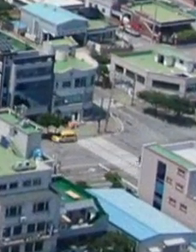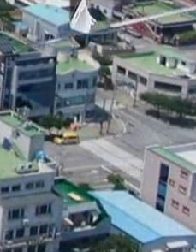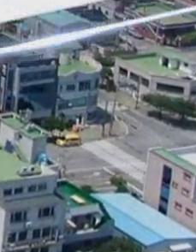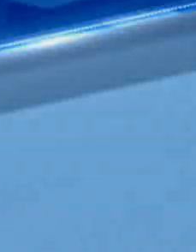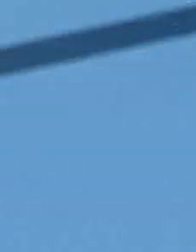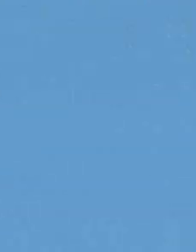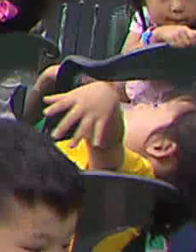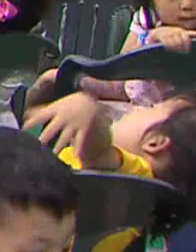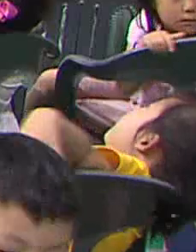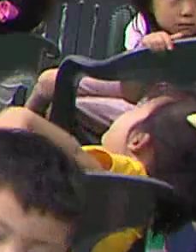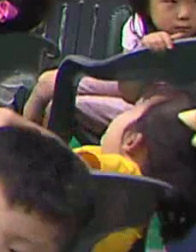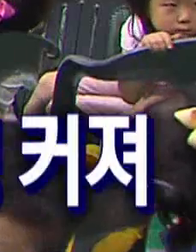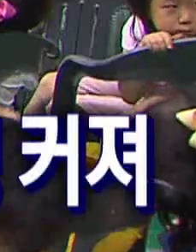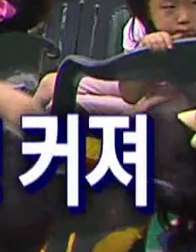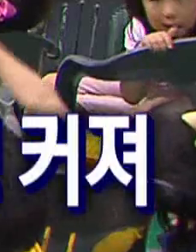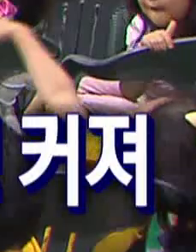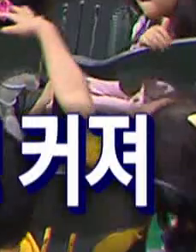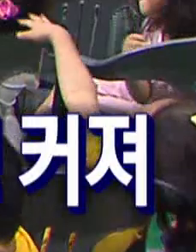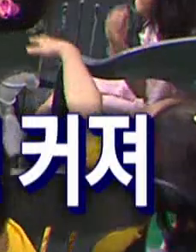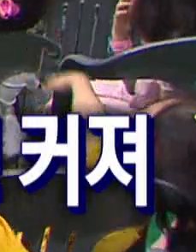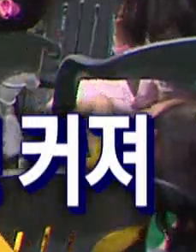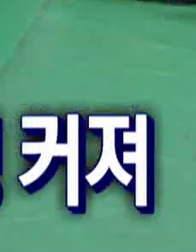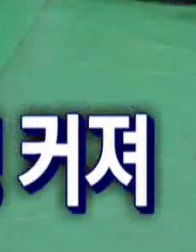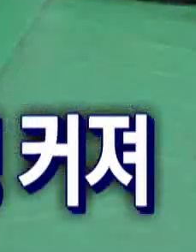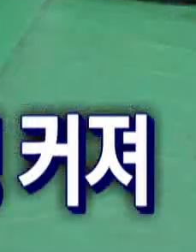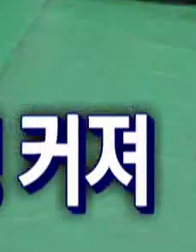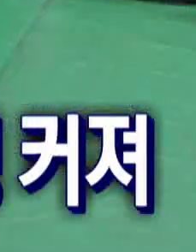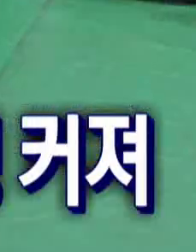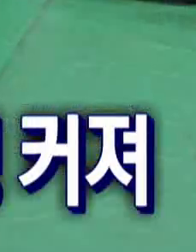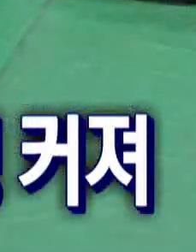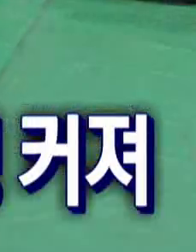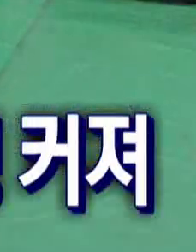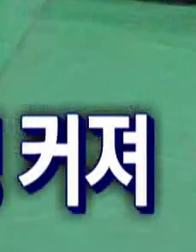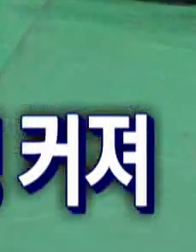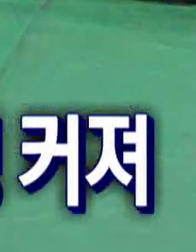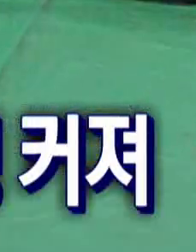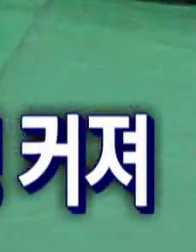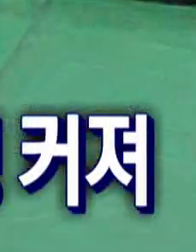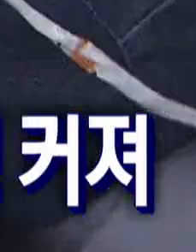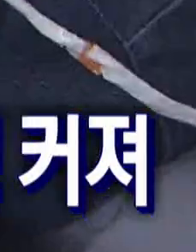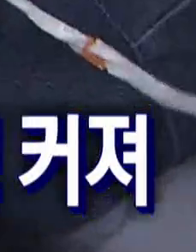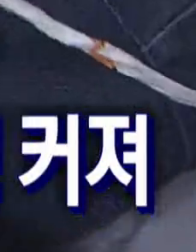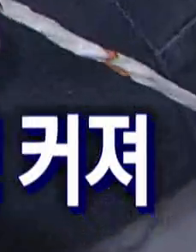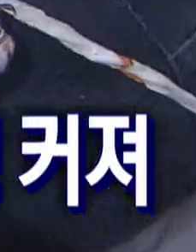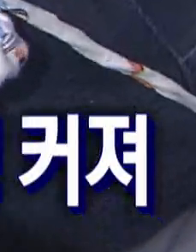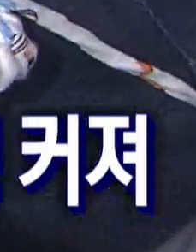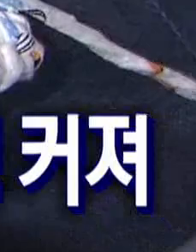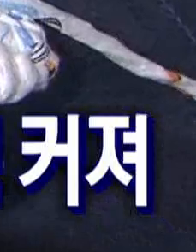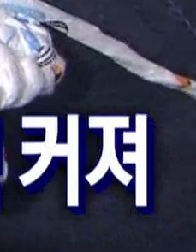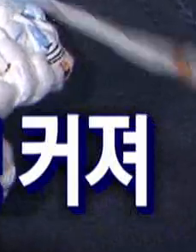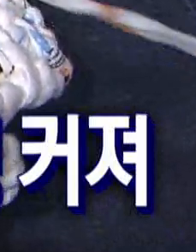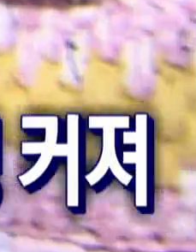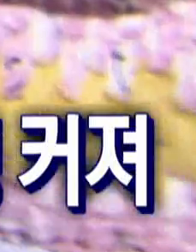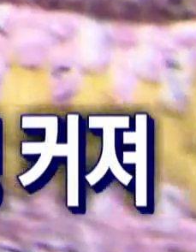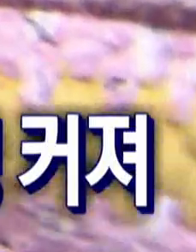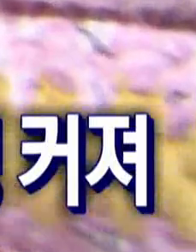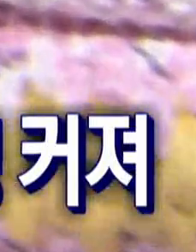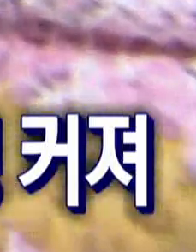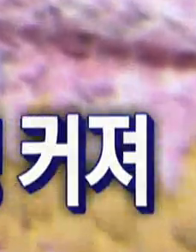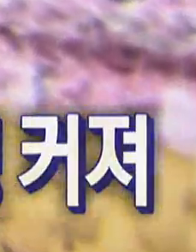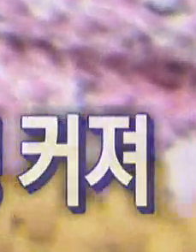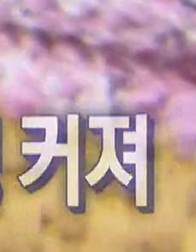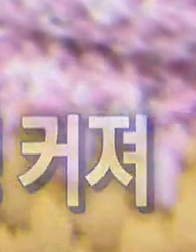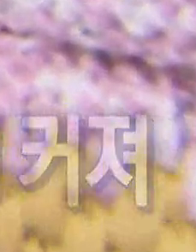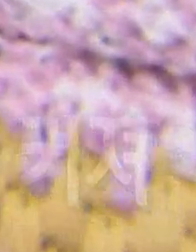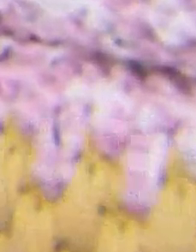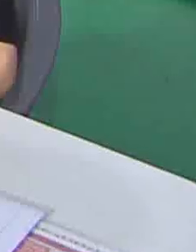나섰습니다. 오늘 광양에서 사회복지 박람회가 열렸습니다. 이번 행사를 계기로 복지 사각지대 해소를 위한